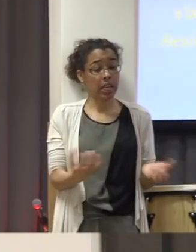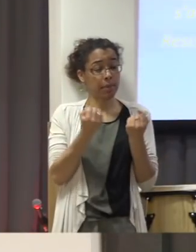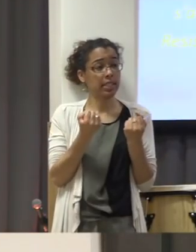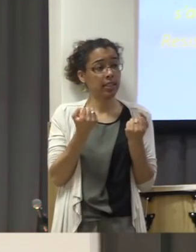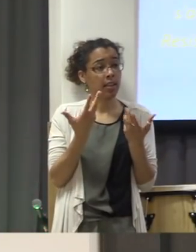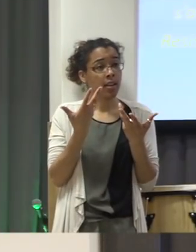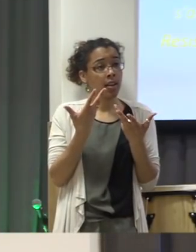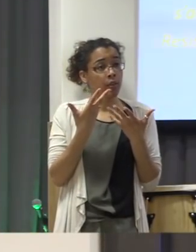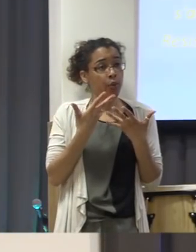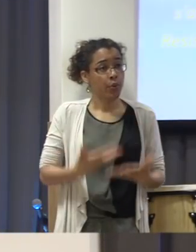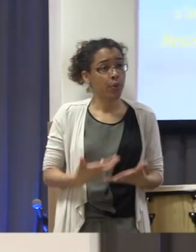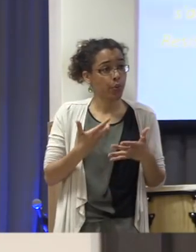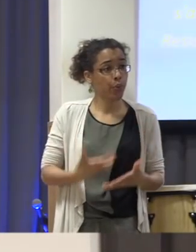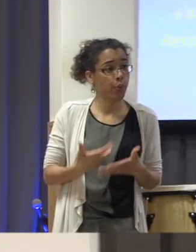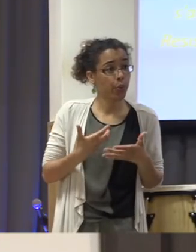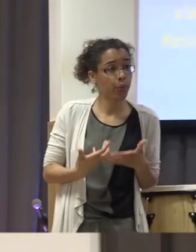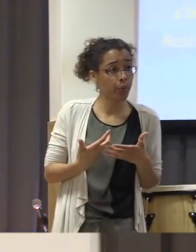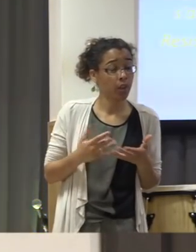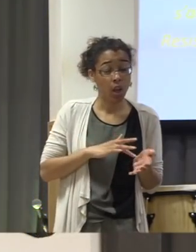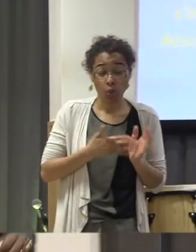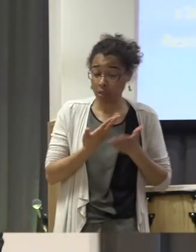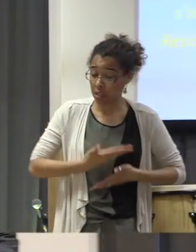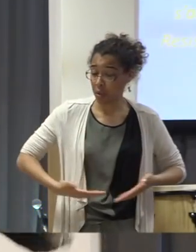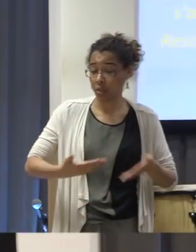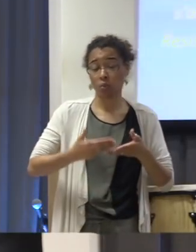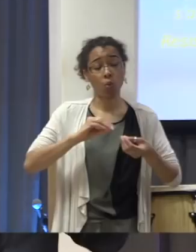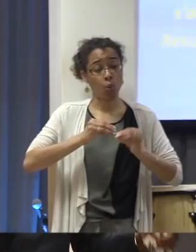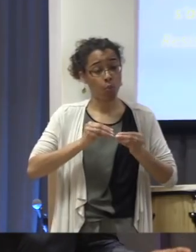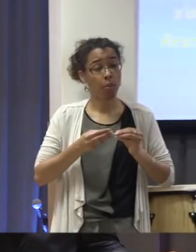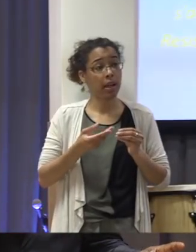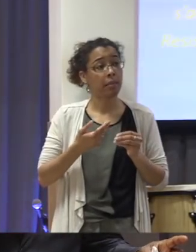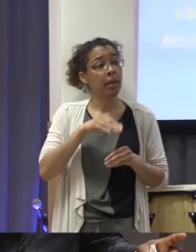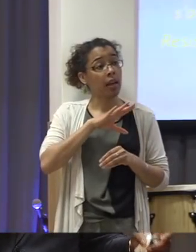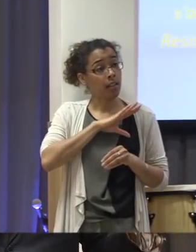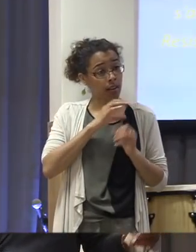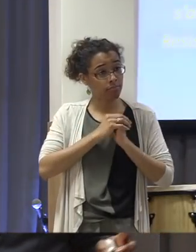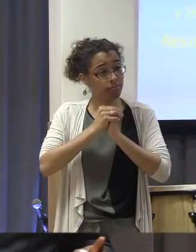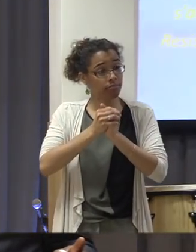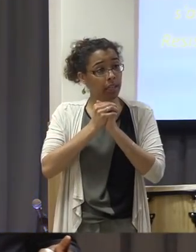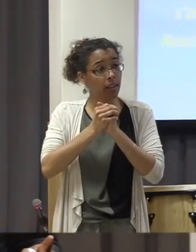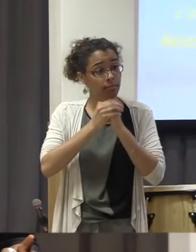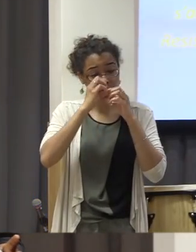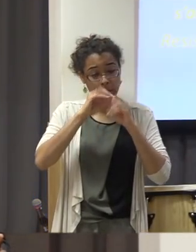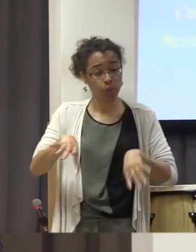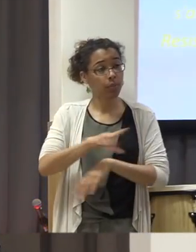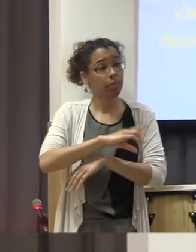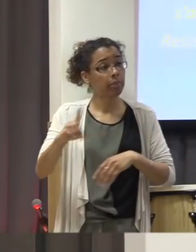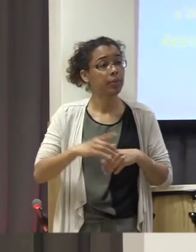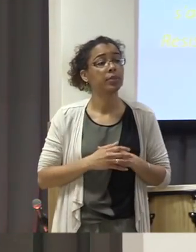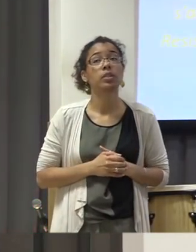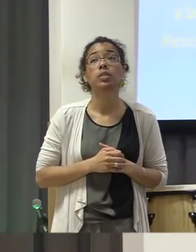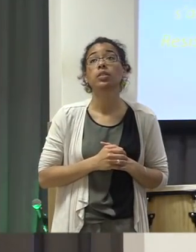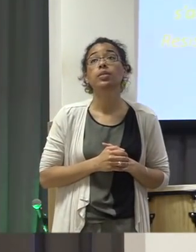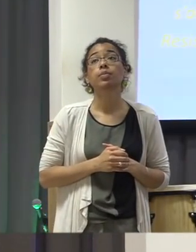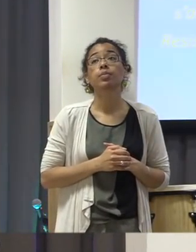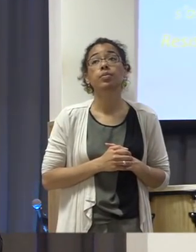supporter toutes les circonstances, tous les problèmes. Mais tu es dans la prière. N'abandonne pas.